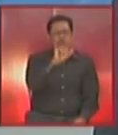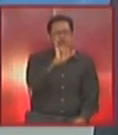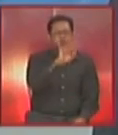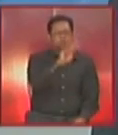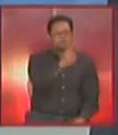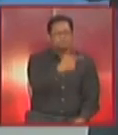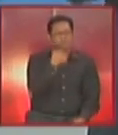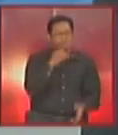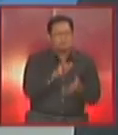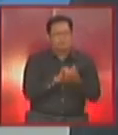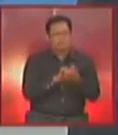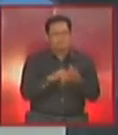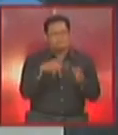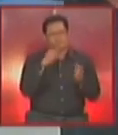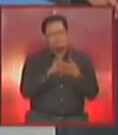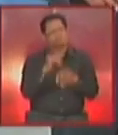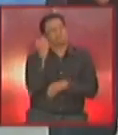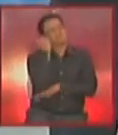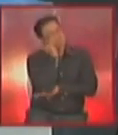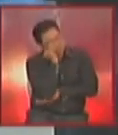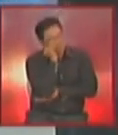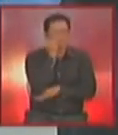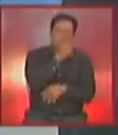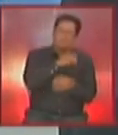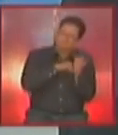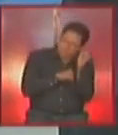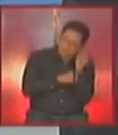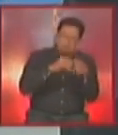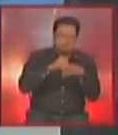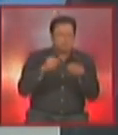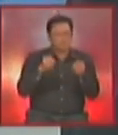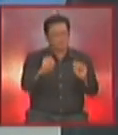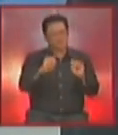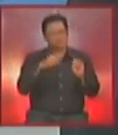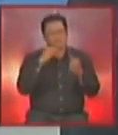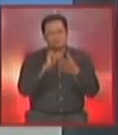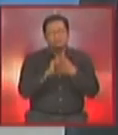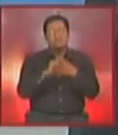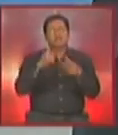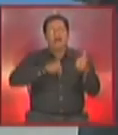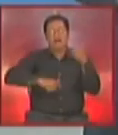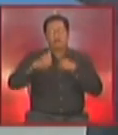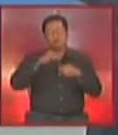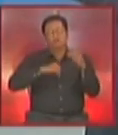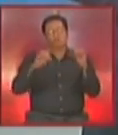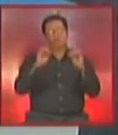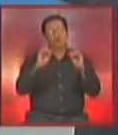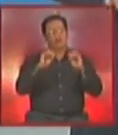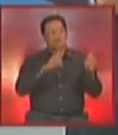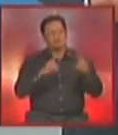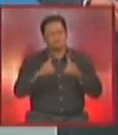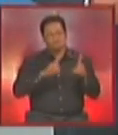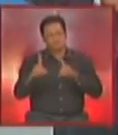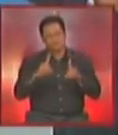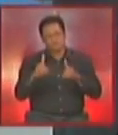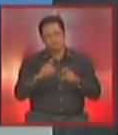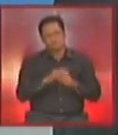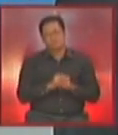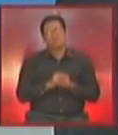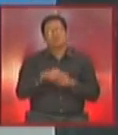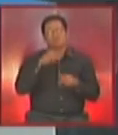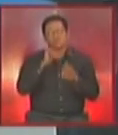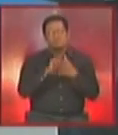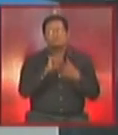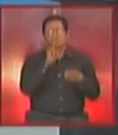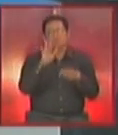imbes na nakadapa, kukuya-kuya-kuya ka lang sakali. Noy-noying, ibig sabihin na ang akto ng kawalan ng aksyon sa mga bagay na dapat na aksyonan. Busy-busy